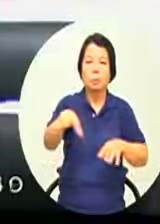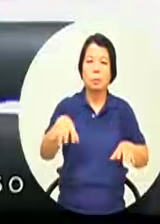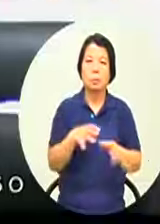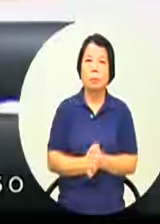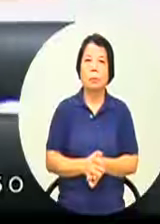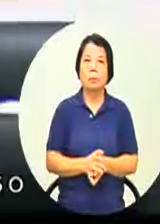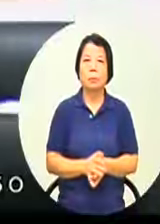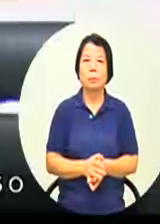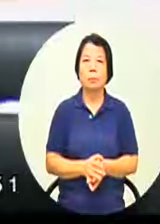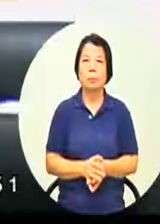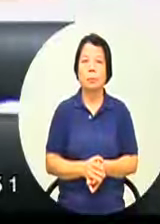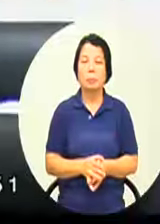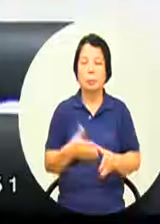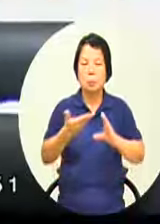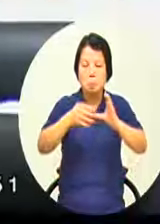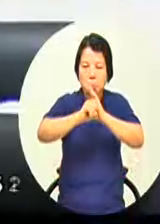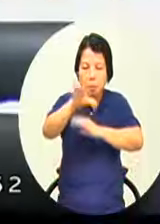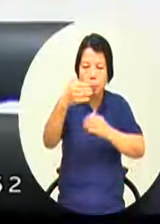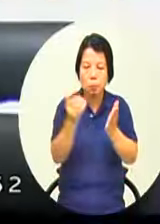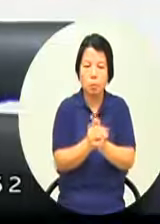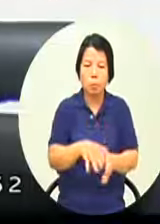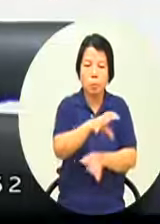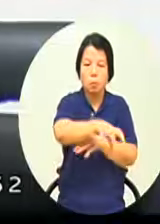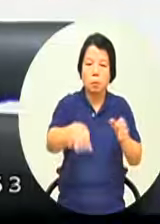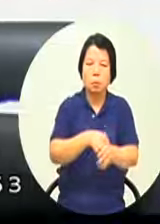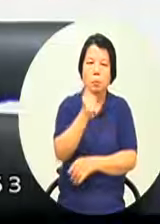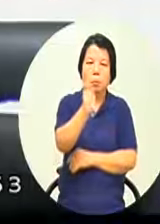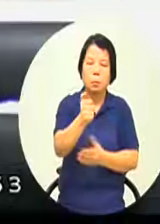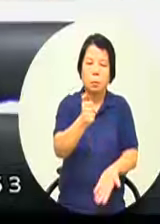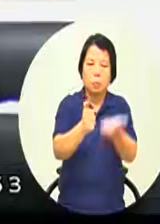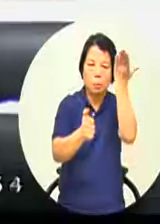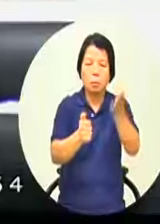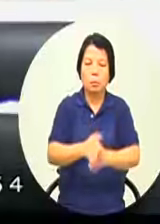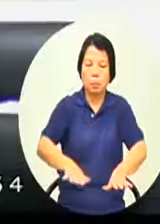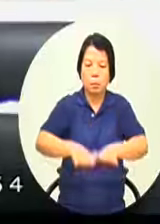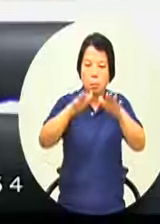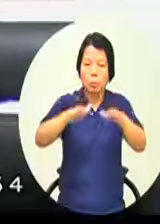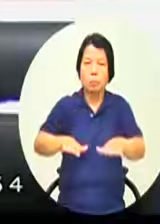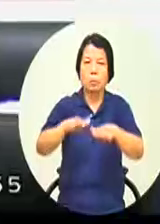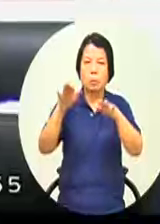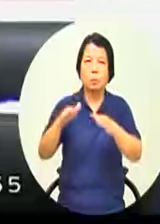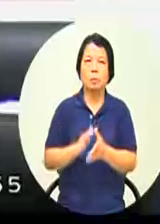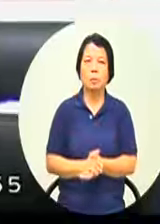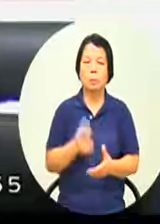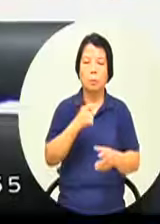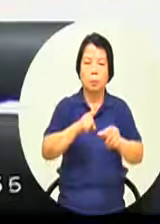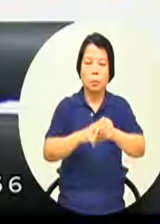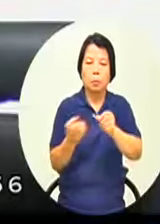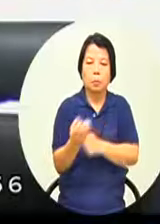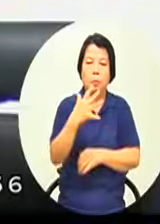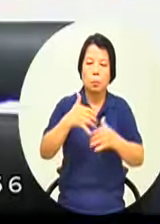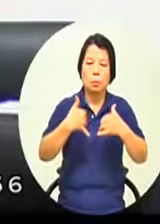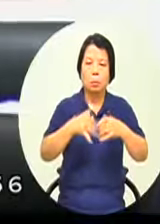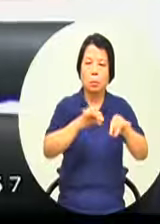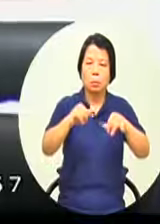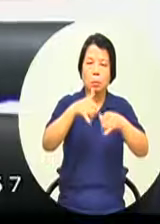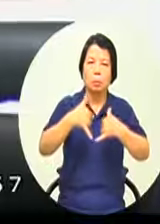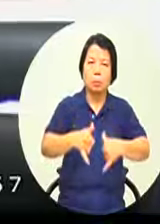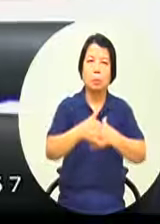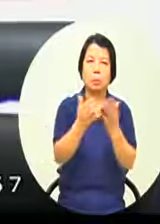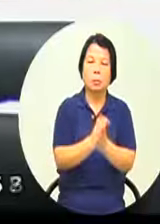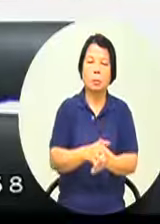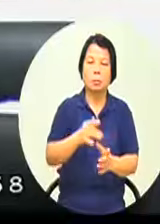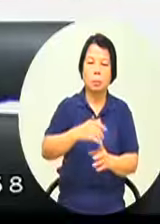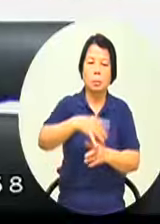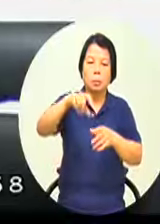道，至少那一天就五十处以上的淹水区域， 中华地下道淹了半个